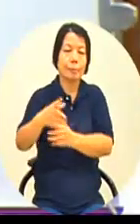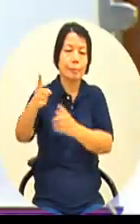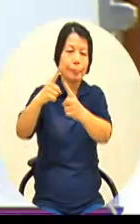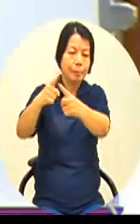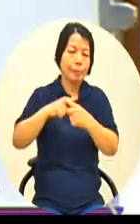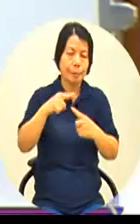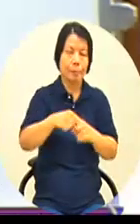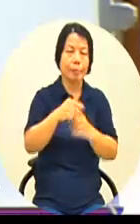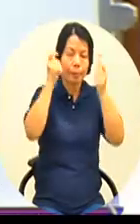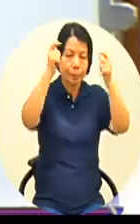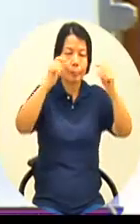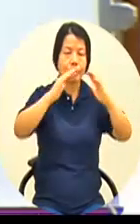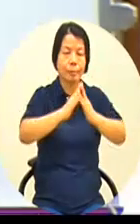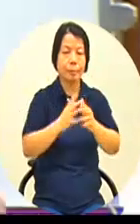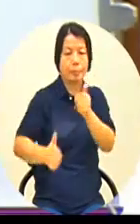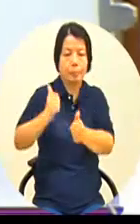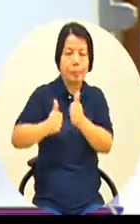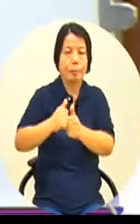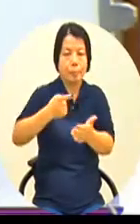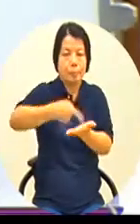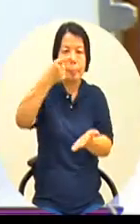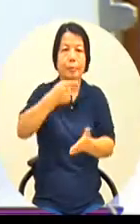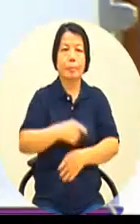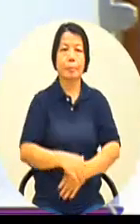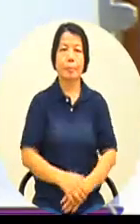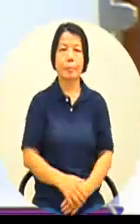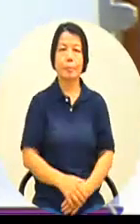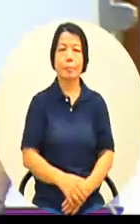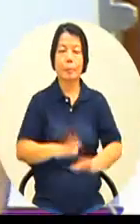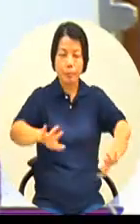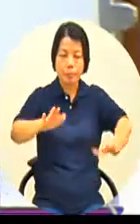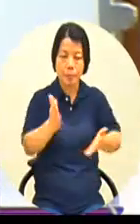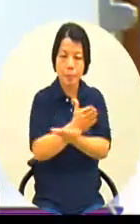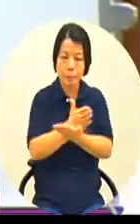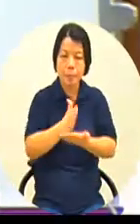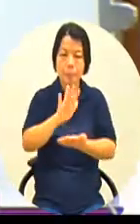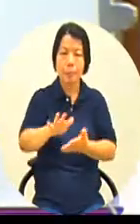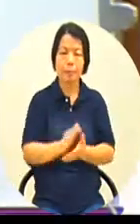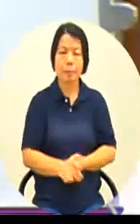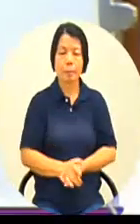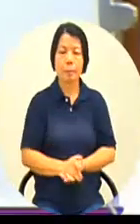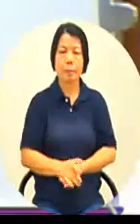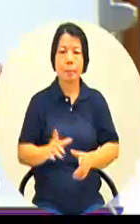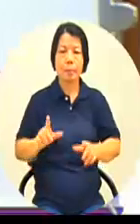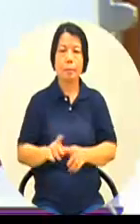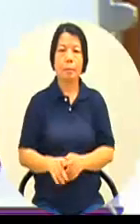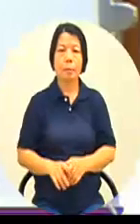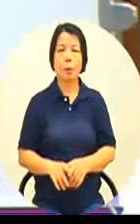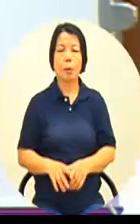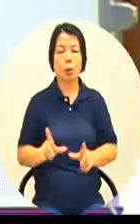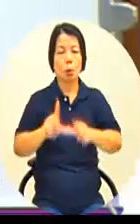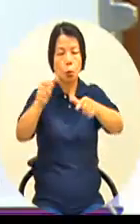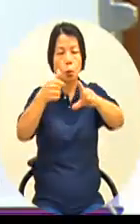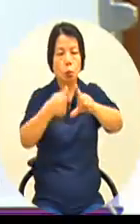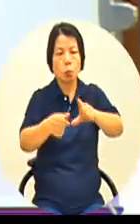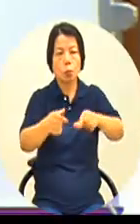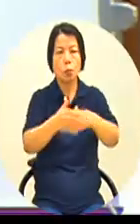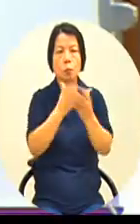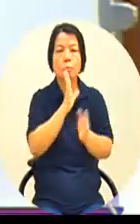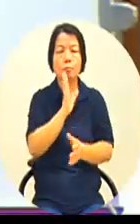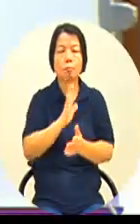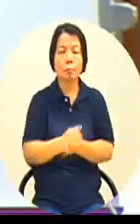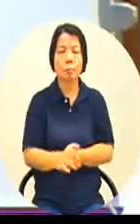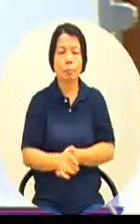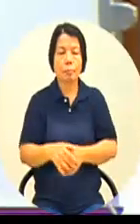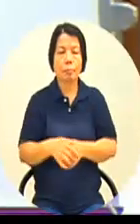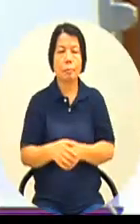比赛一场啊，因即马是人咧评估啊，在东区是最后一名的林书豪，